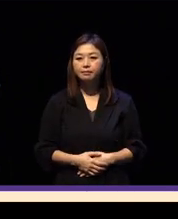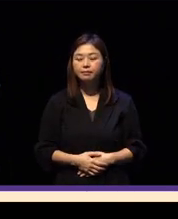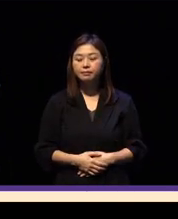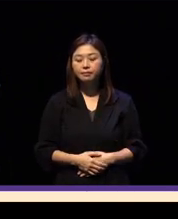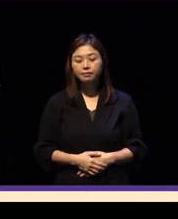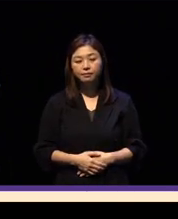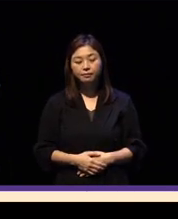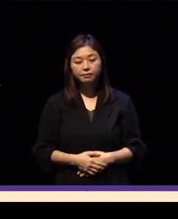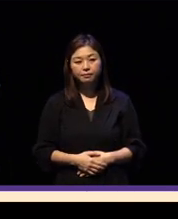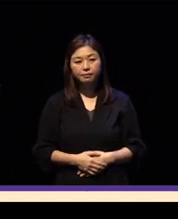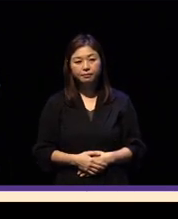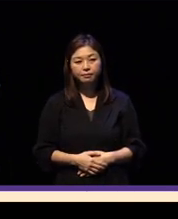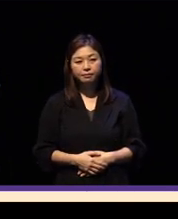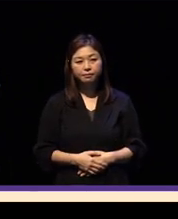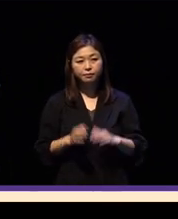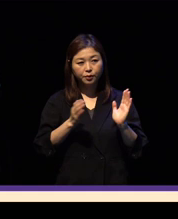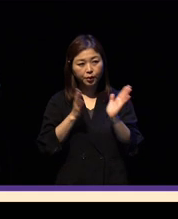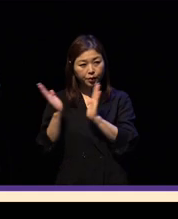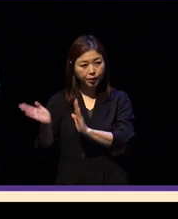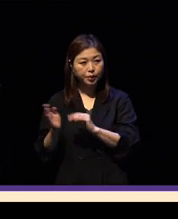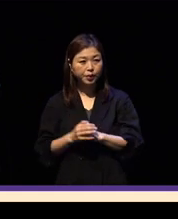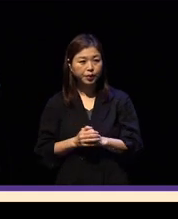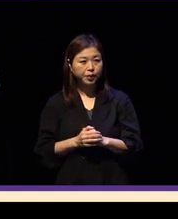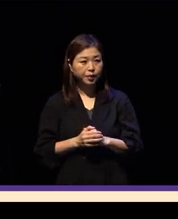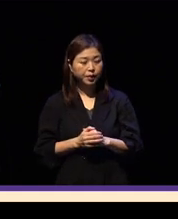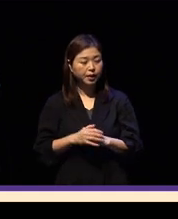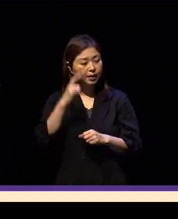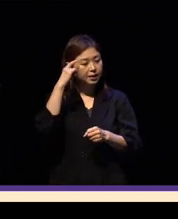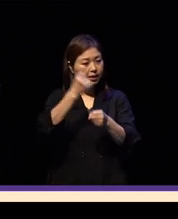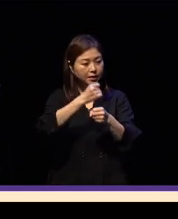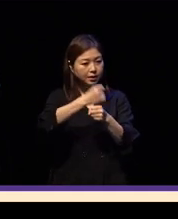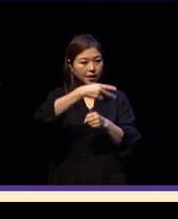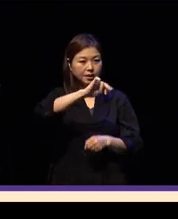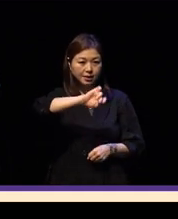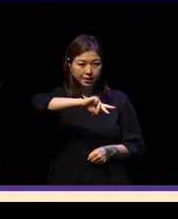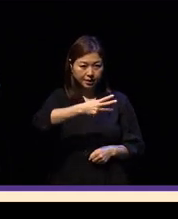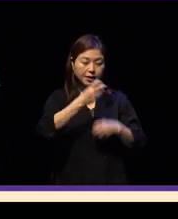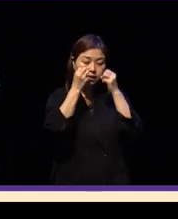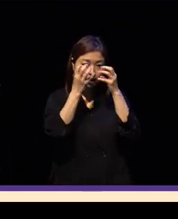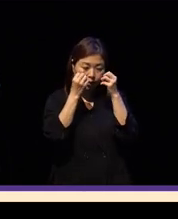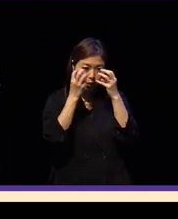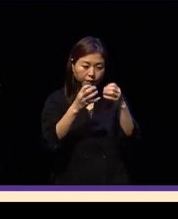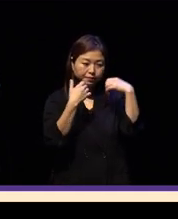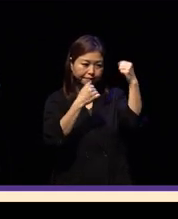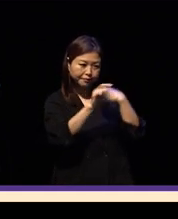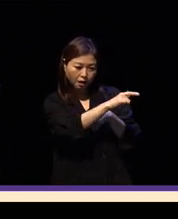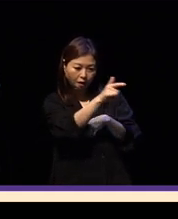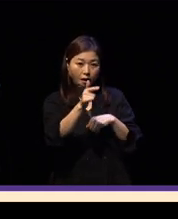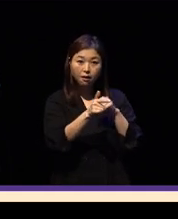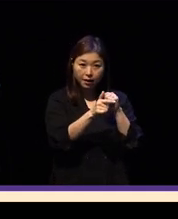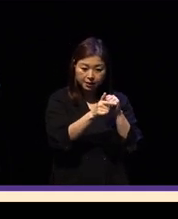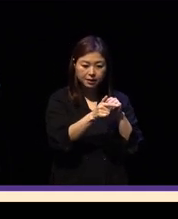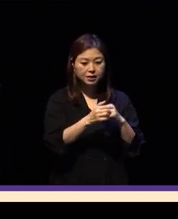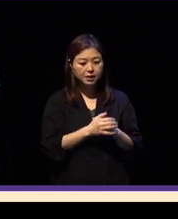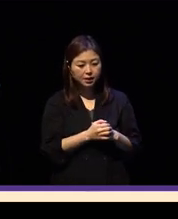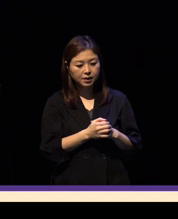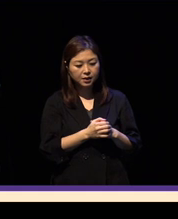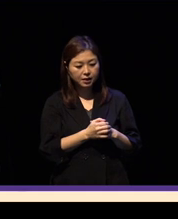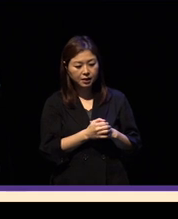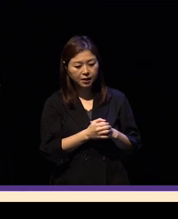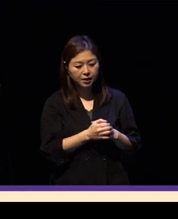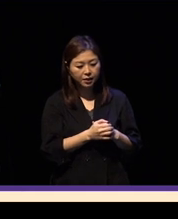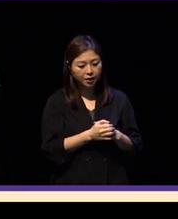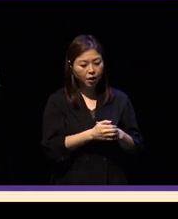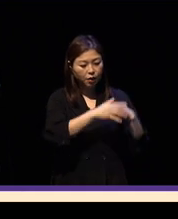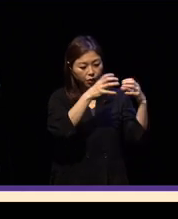되겠습니다. 이외에도 저희 창작산실 올해 신작은 통합홍보 그리고 네이버 후원하기,